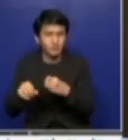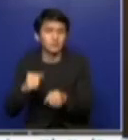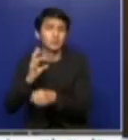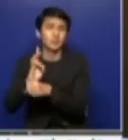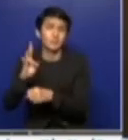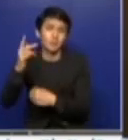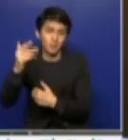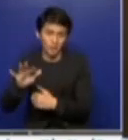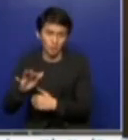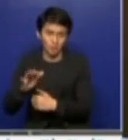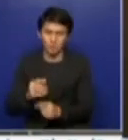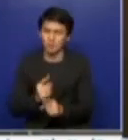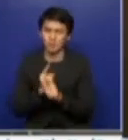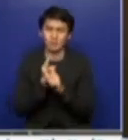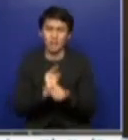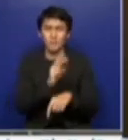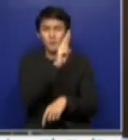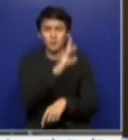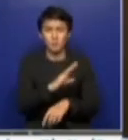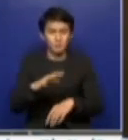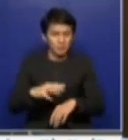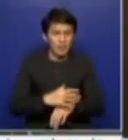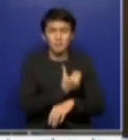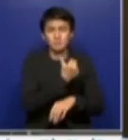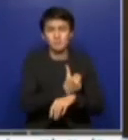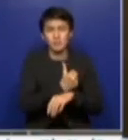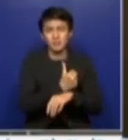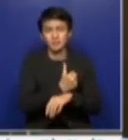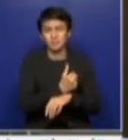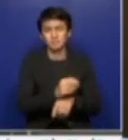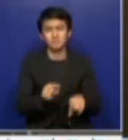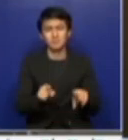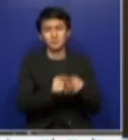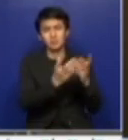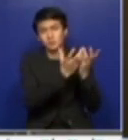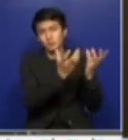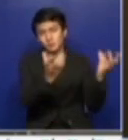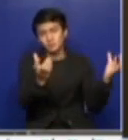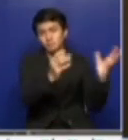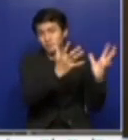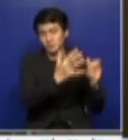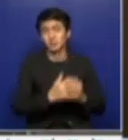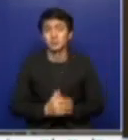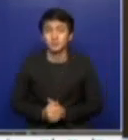บบการเมืองที่ไม่ชอบธรรมเวลาที่เนิ่นนานดังกล่าว